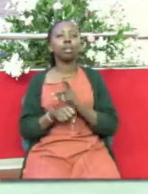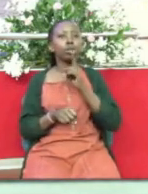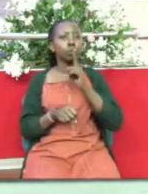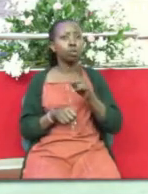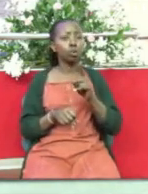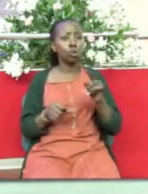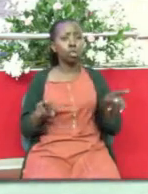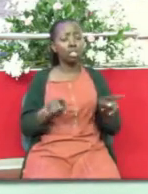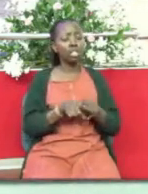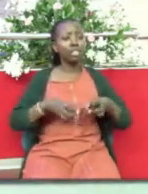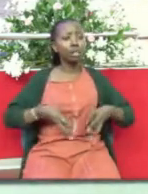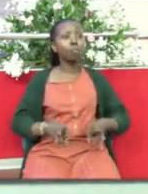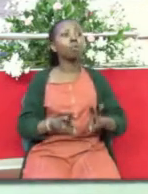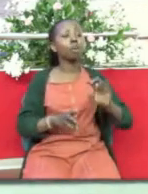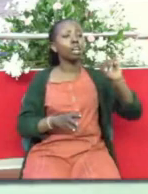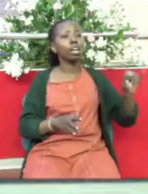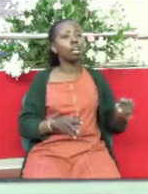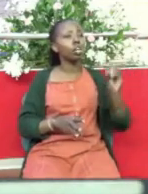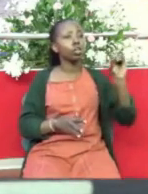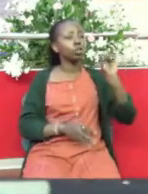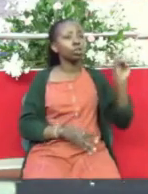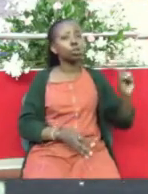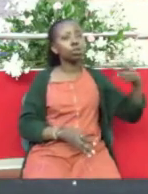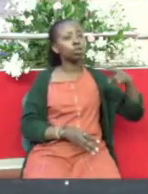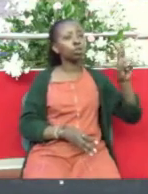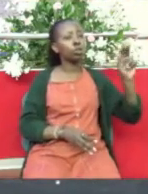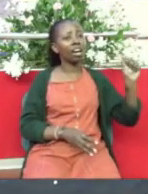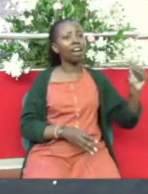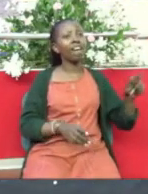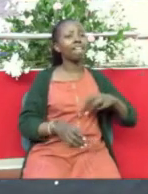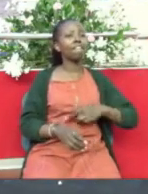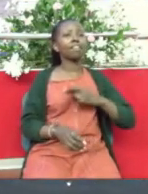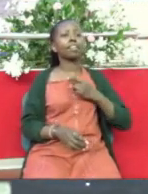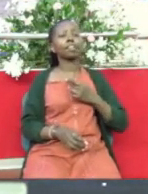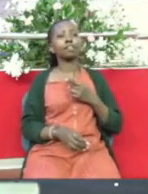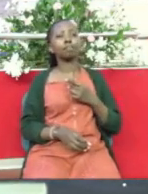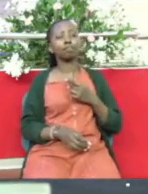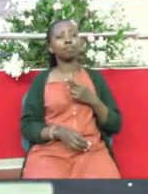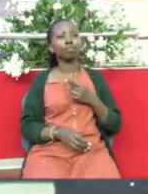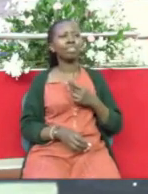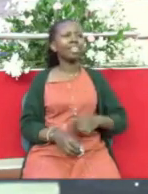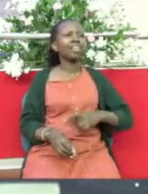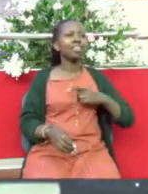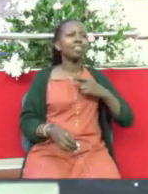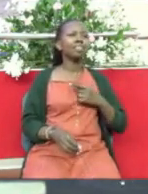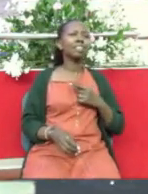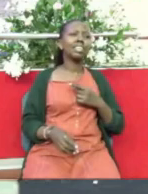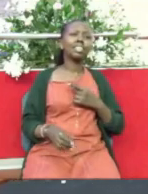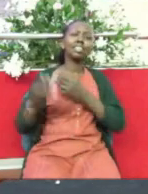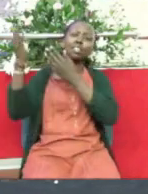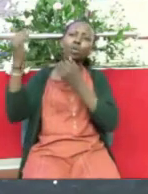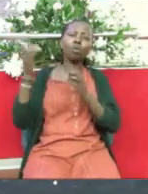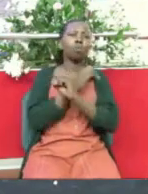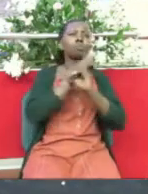this is what Zerubbabel and Joshua were feeling. Na hivyo basi hivi ndivyo Zerubbabel na Joshua walikuwa nahisi. Feeling like giving up. Walikuwa nahisi